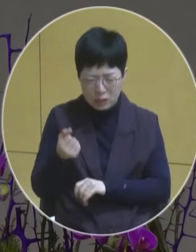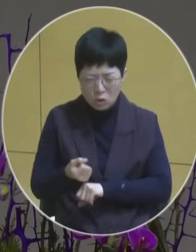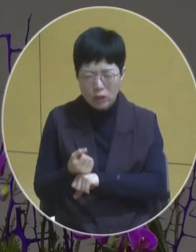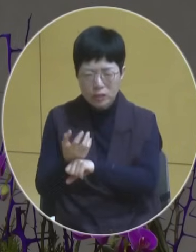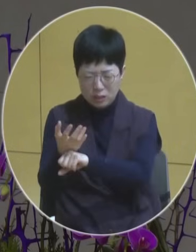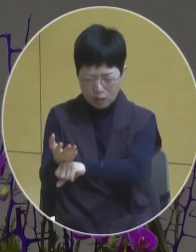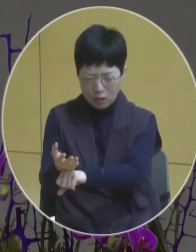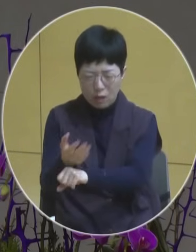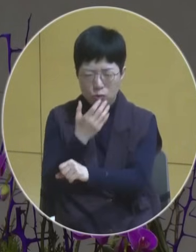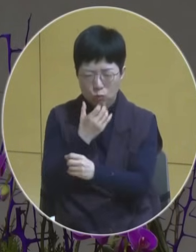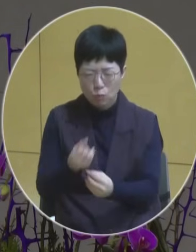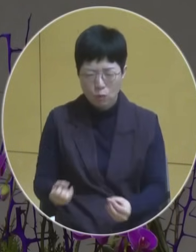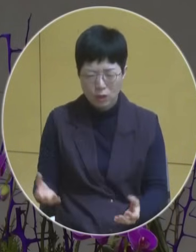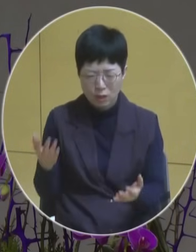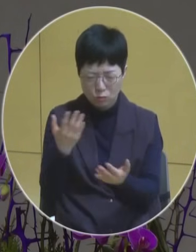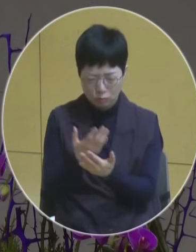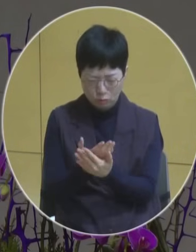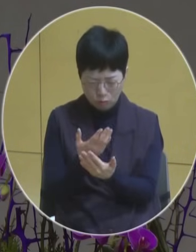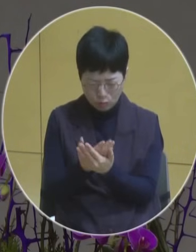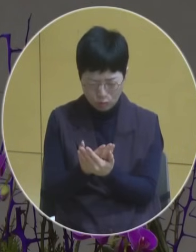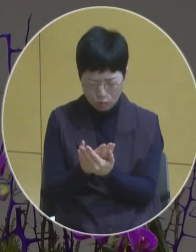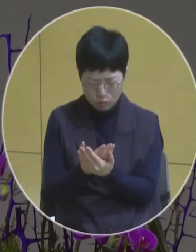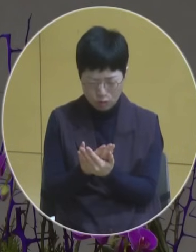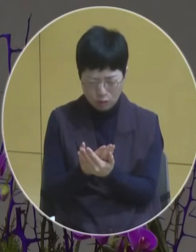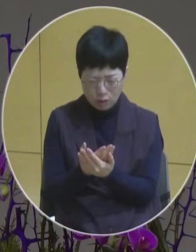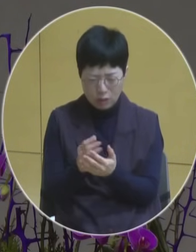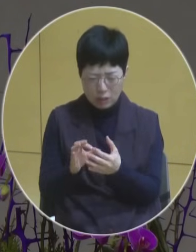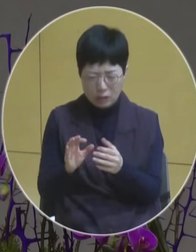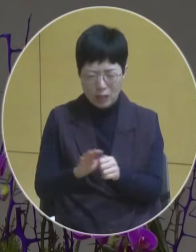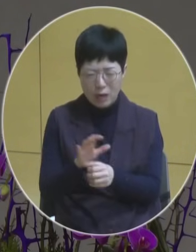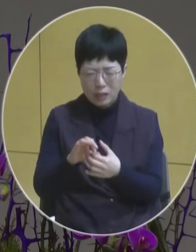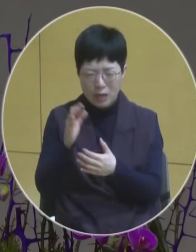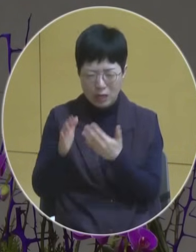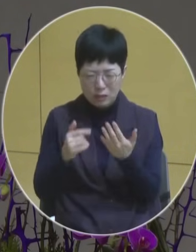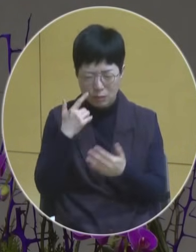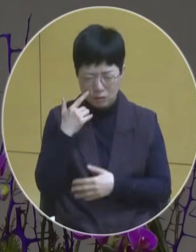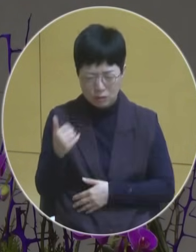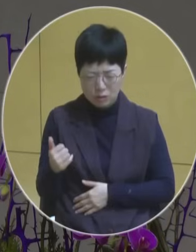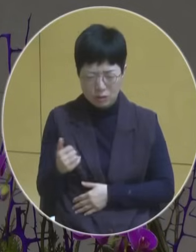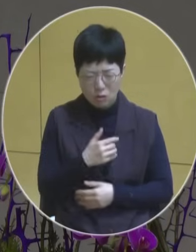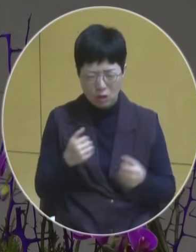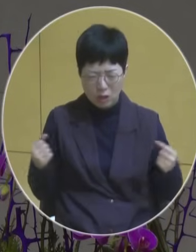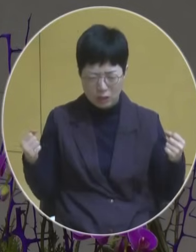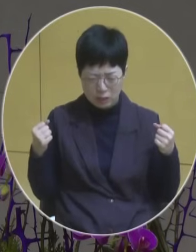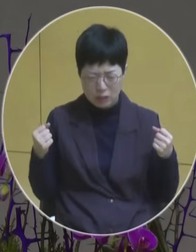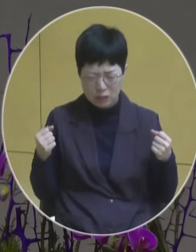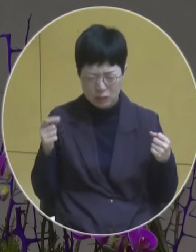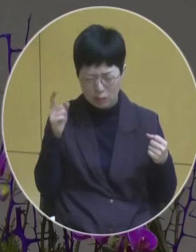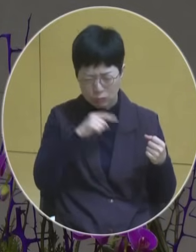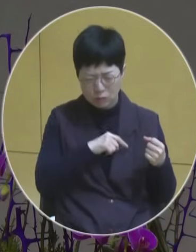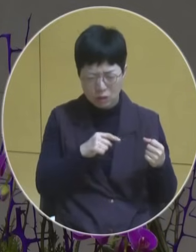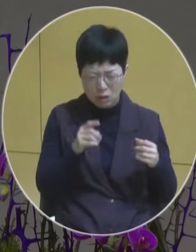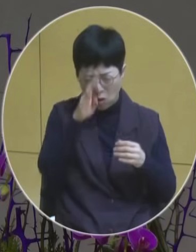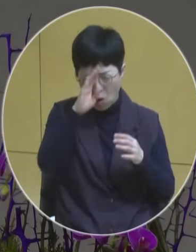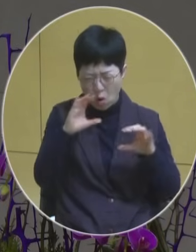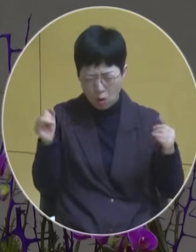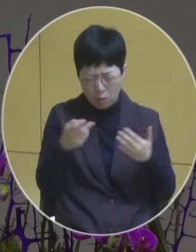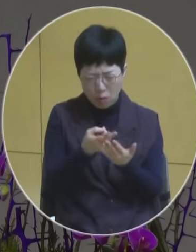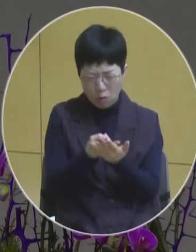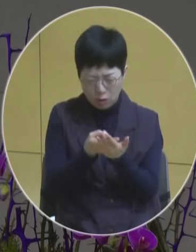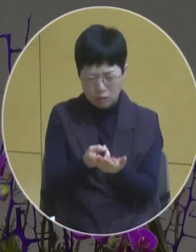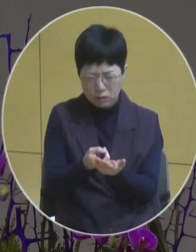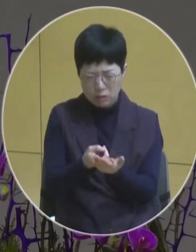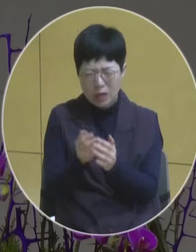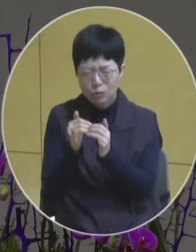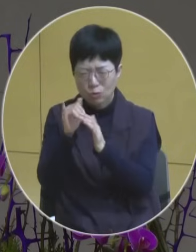있도록 축복하여 주옵소서. 사랑의 하나님 아버지, 건강이 좋지 않아 병상에서 예배드리는 동안의